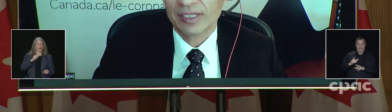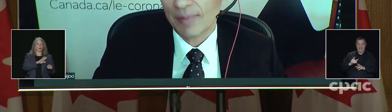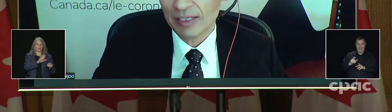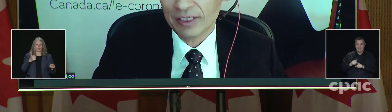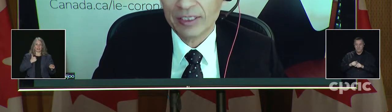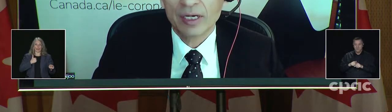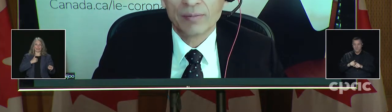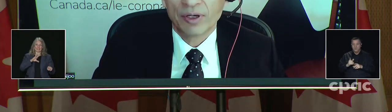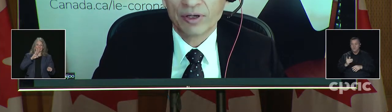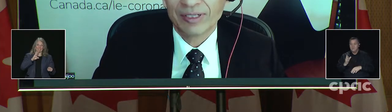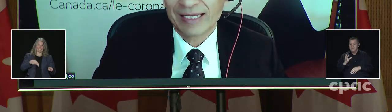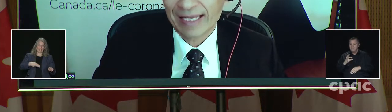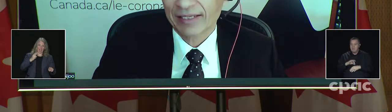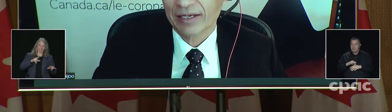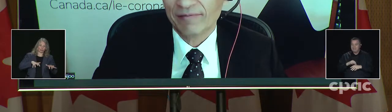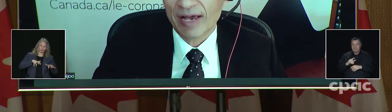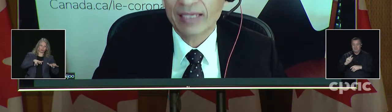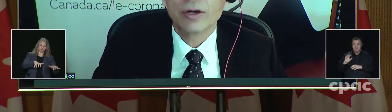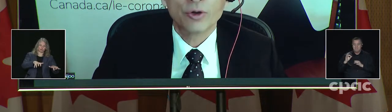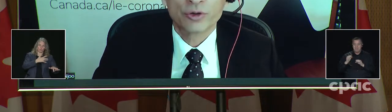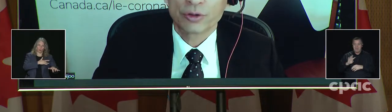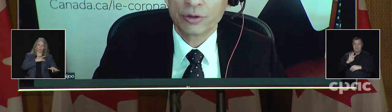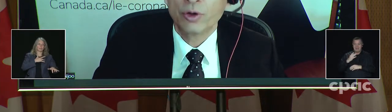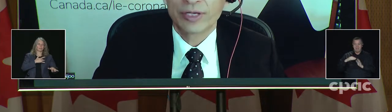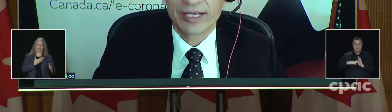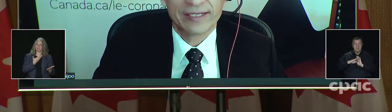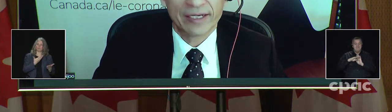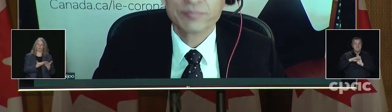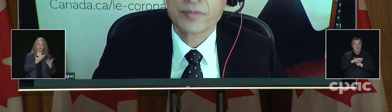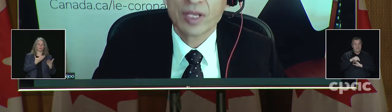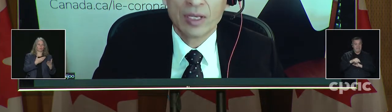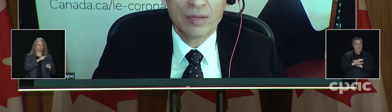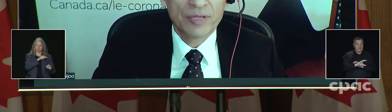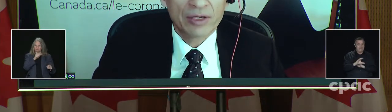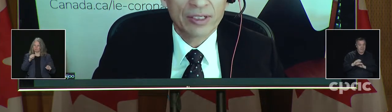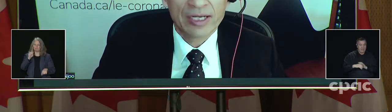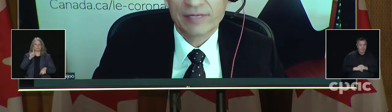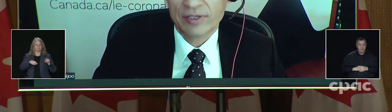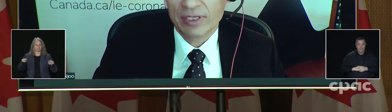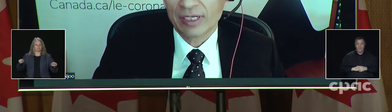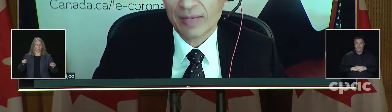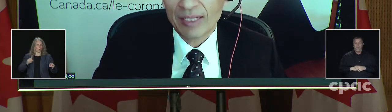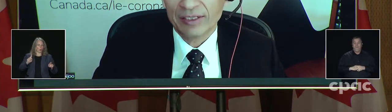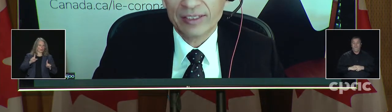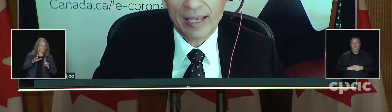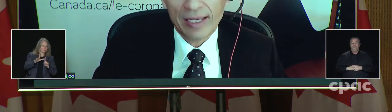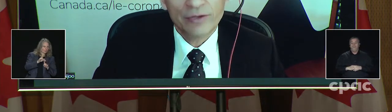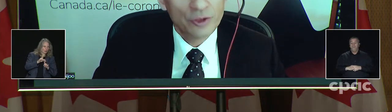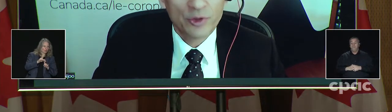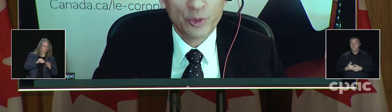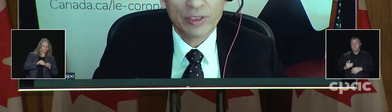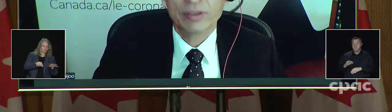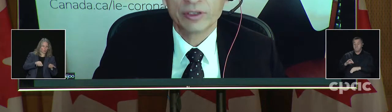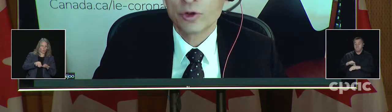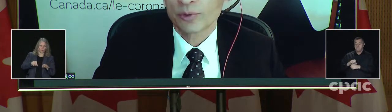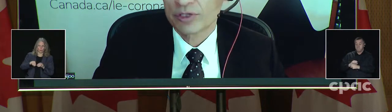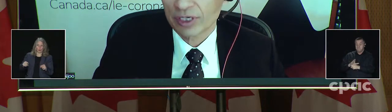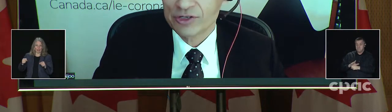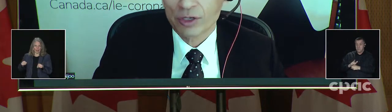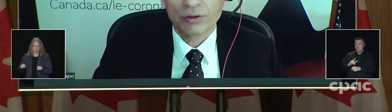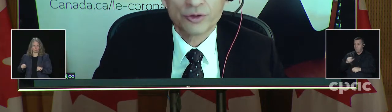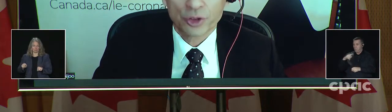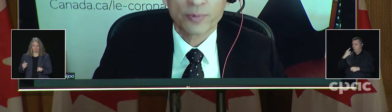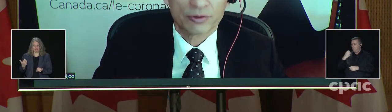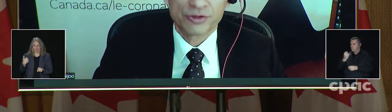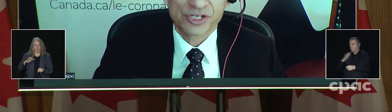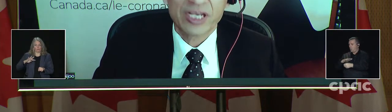l'activité de la maladie pendant la 4e vague au Canada. Bien que l'activité de la maladie ait diminué dans de nombreuses